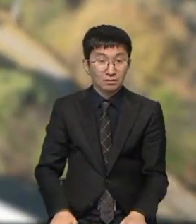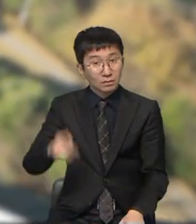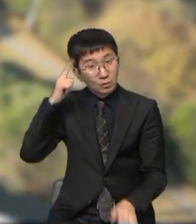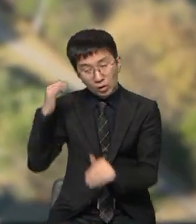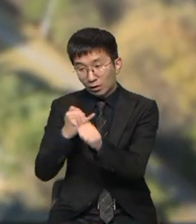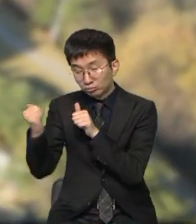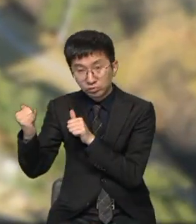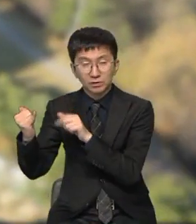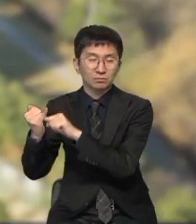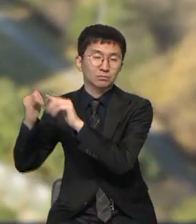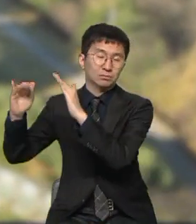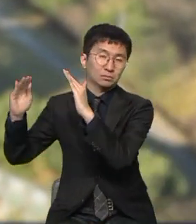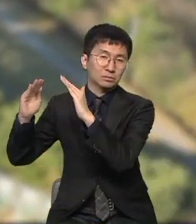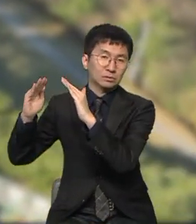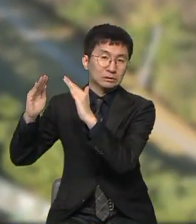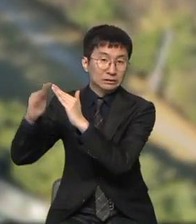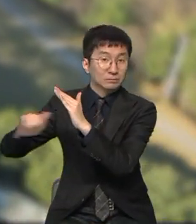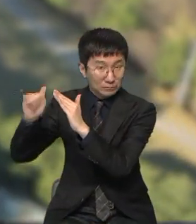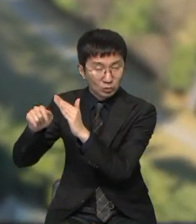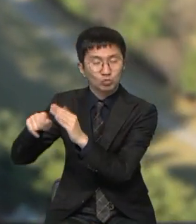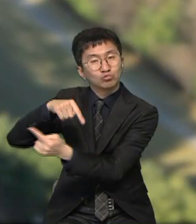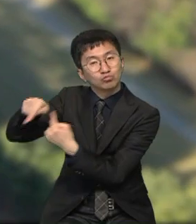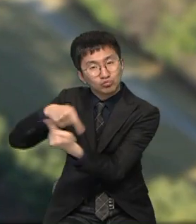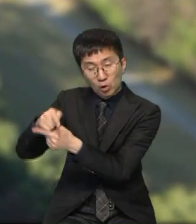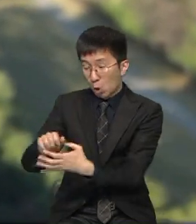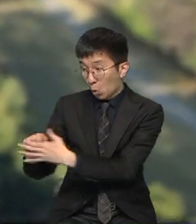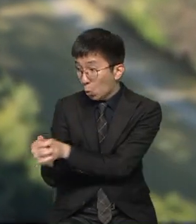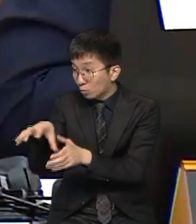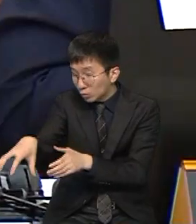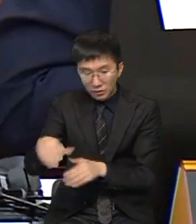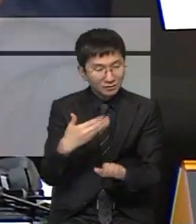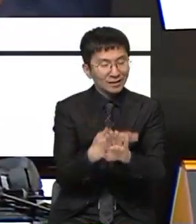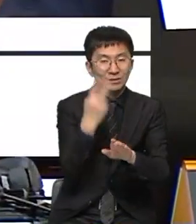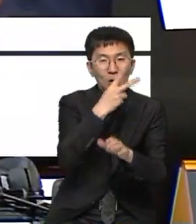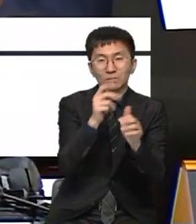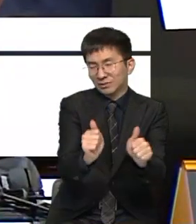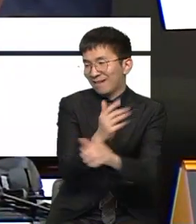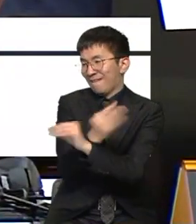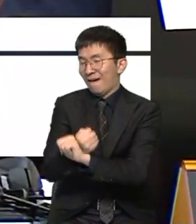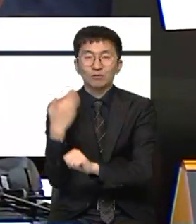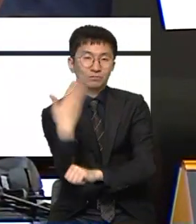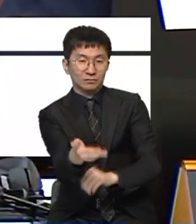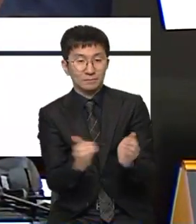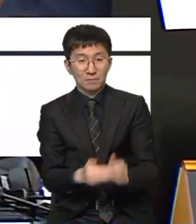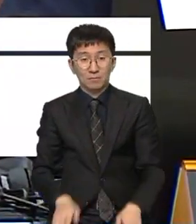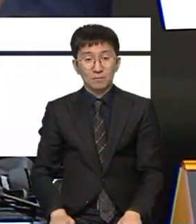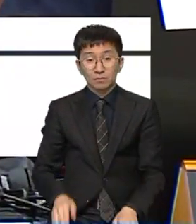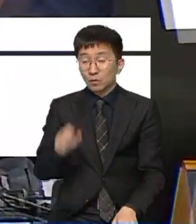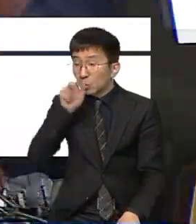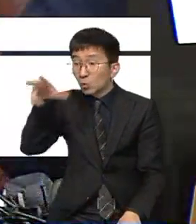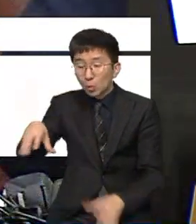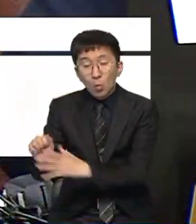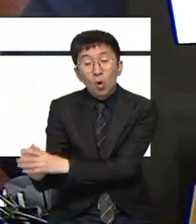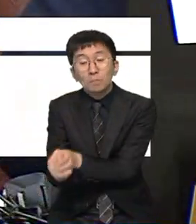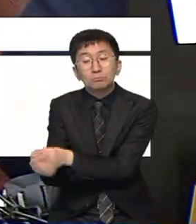운영하는 골프장에 동료 검사들 예약을 대신 잡아줬다는 의혹과 이 용인에 있는 골프장이 검사들